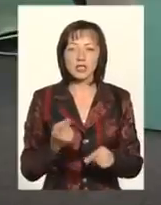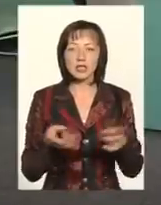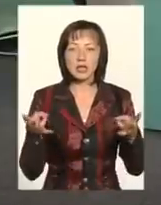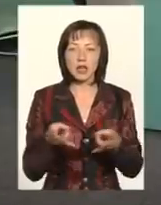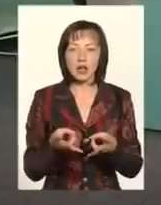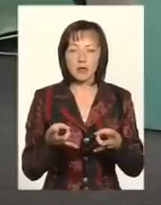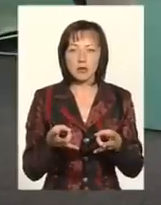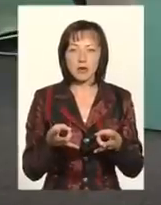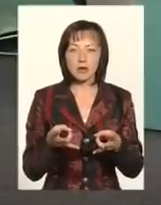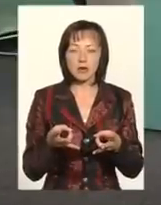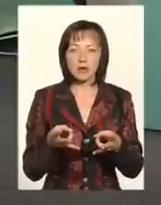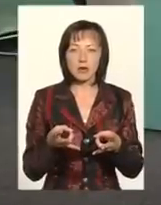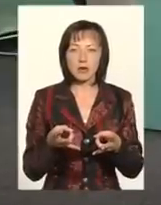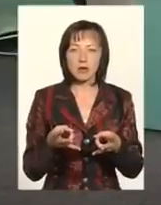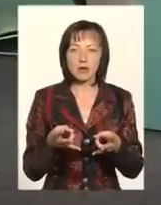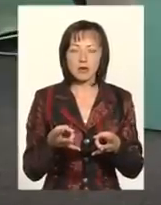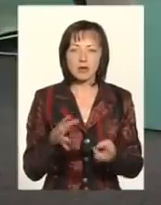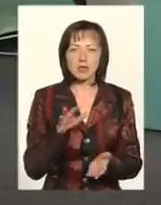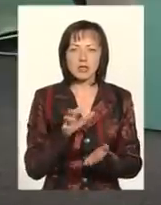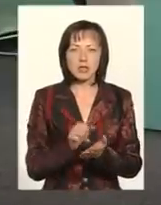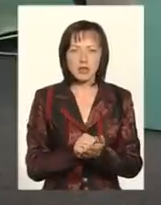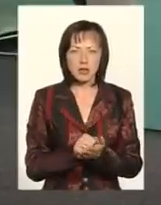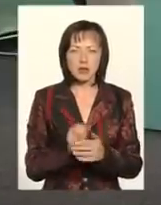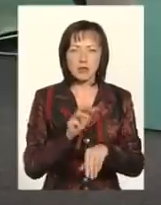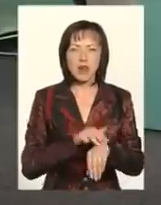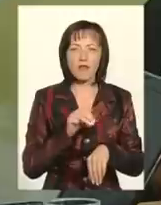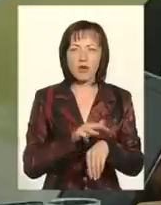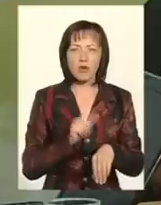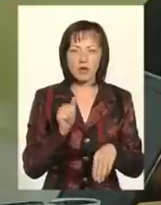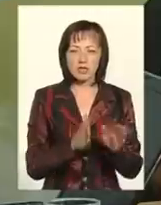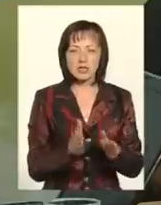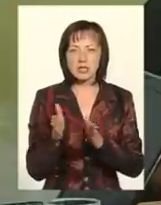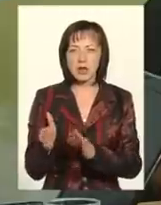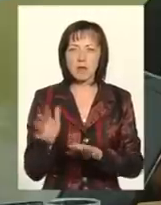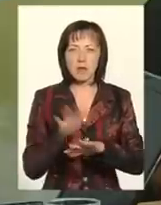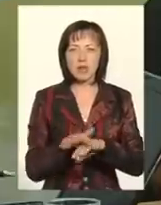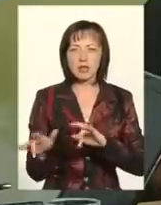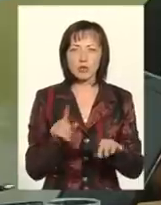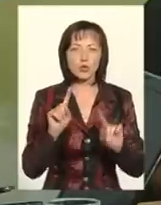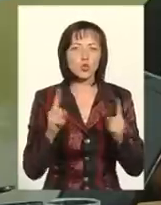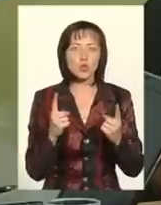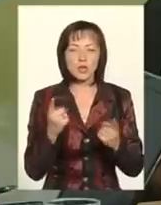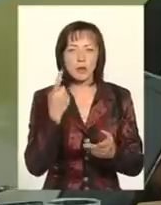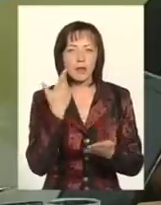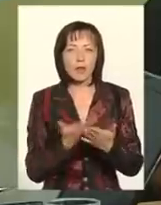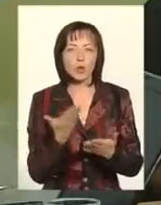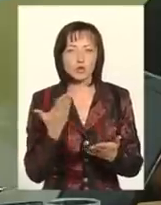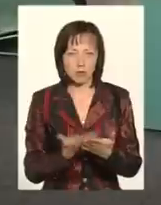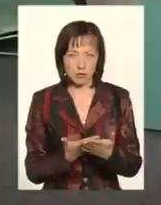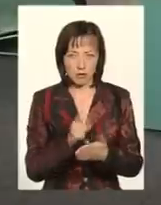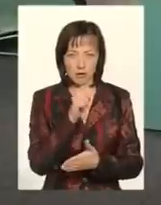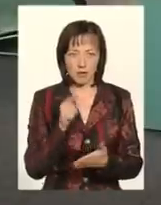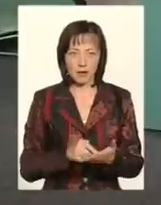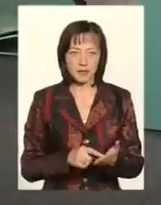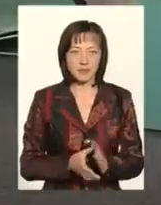правоохоронній системі зайнятися цим питанням тому що банківська діяльність дуже Підозріла Це